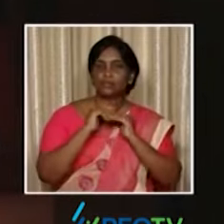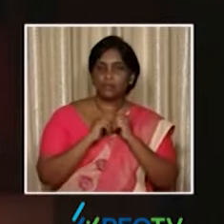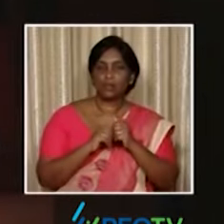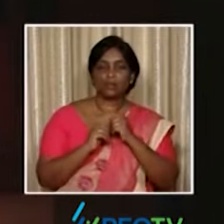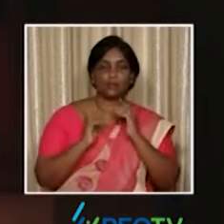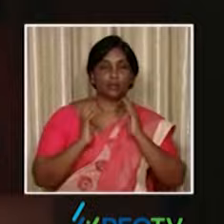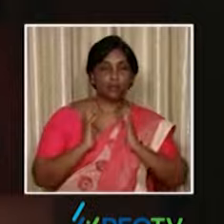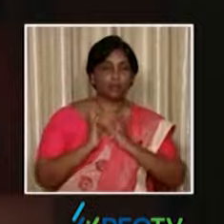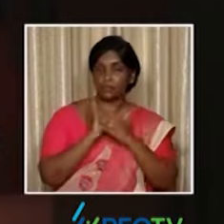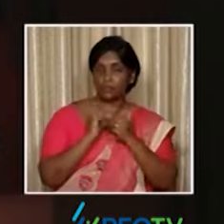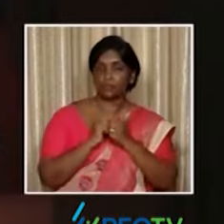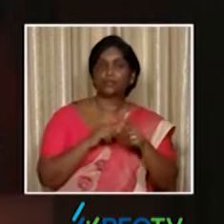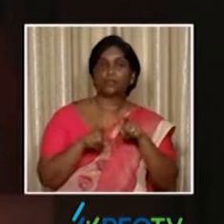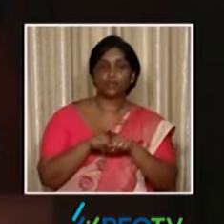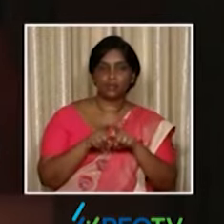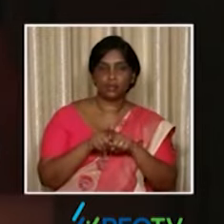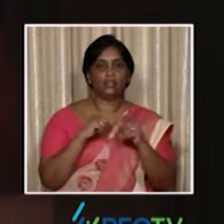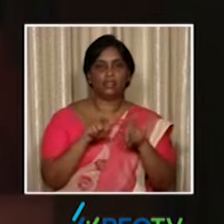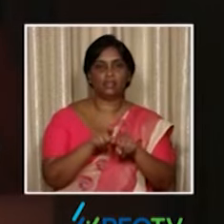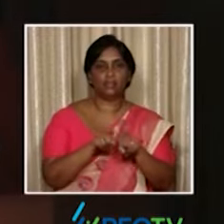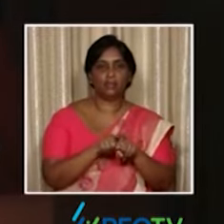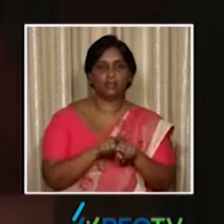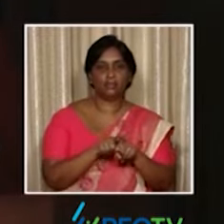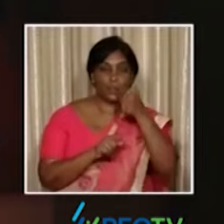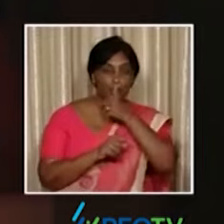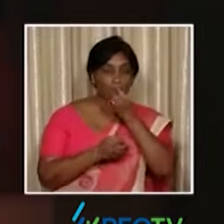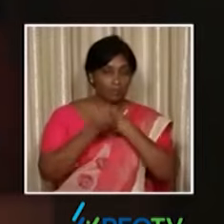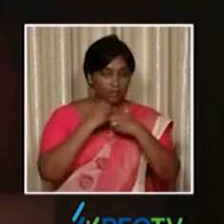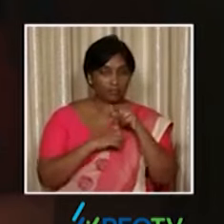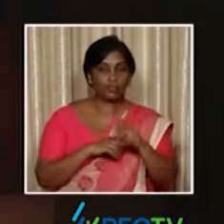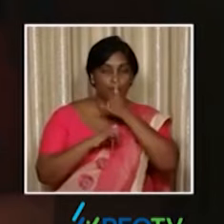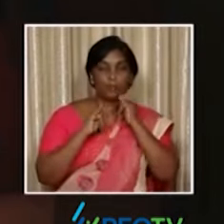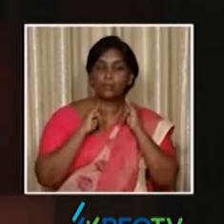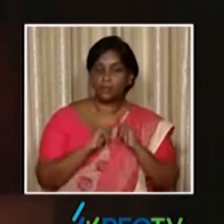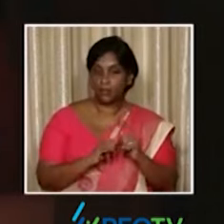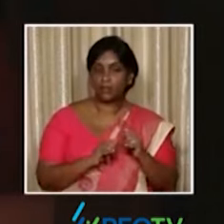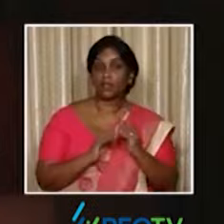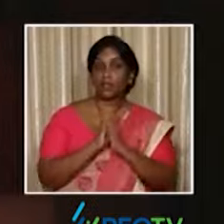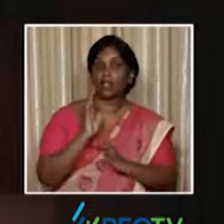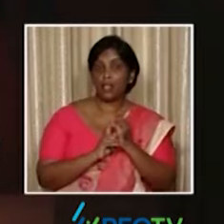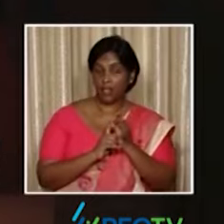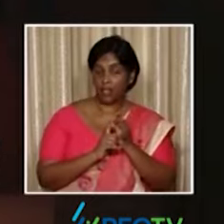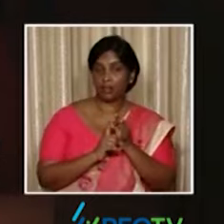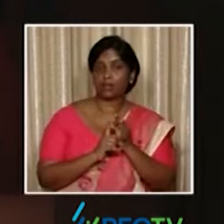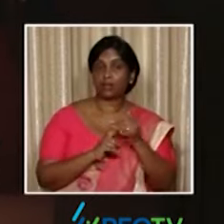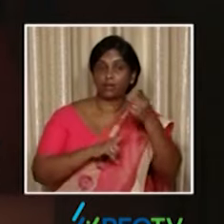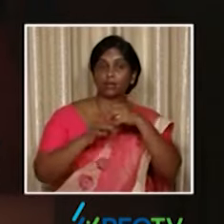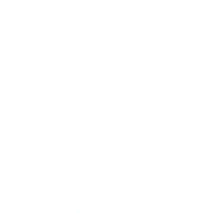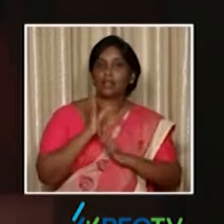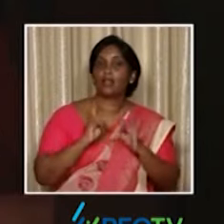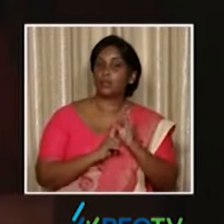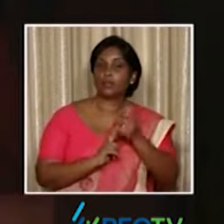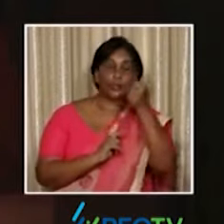හියුමන් ඉමියුනෝ ග්ලොබියුලින් වලින් පිළිකා බෙහෙත් වලින් හොරා කාපු වංචා කරපු ඇමතිවරයා ප්‍රමුඛ ඒ